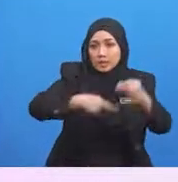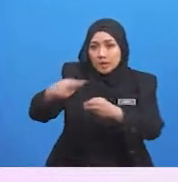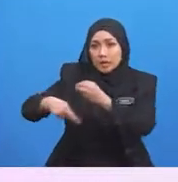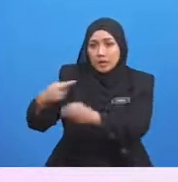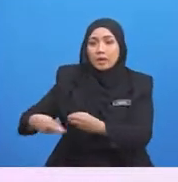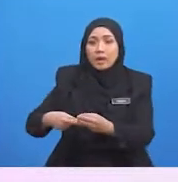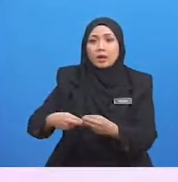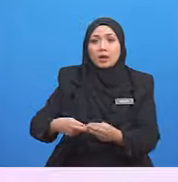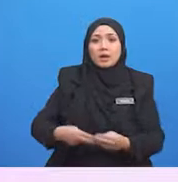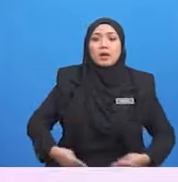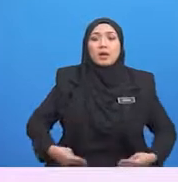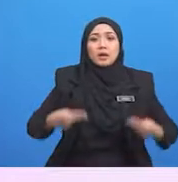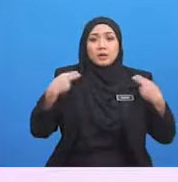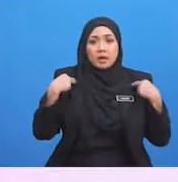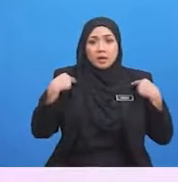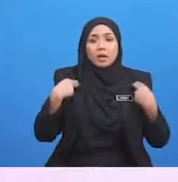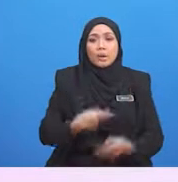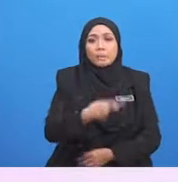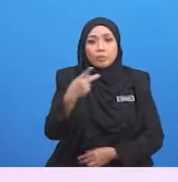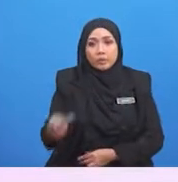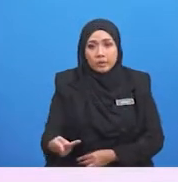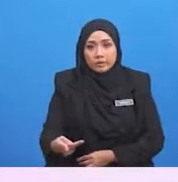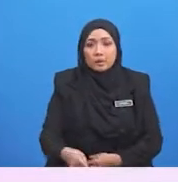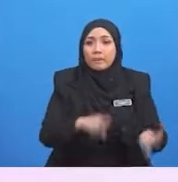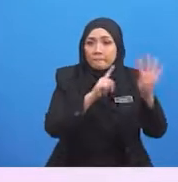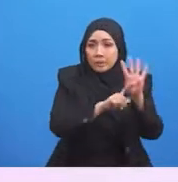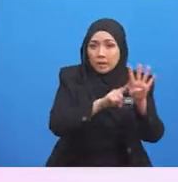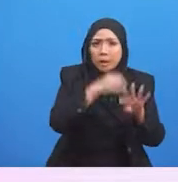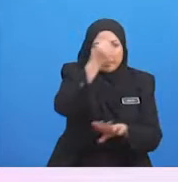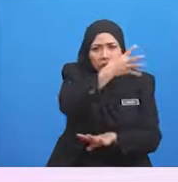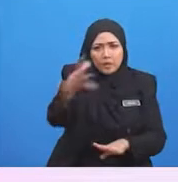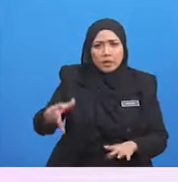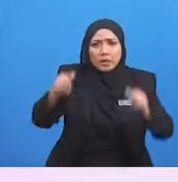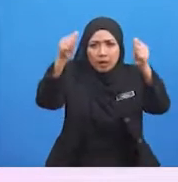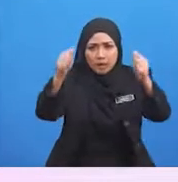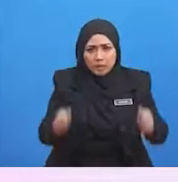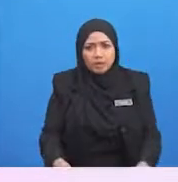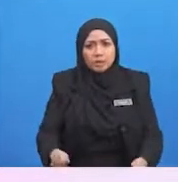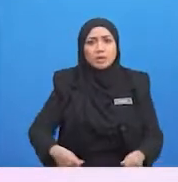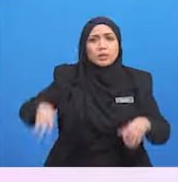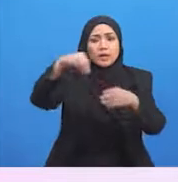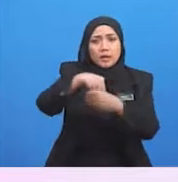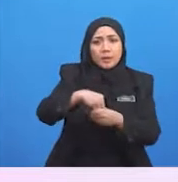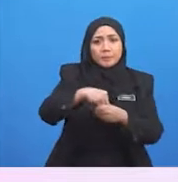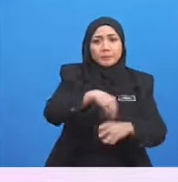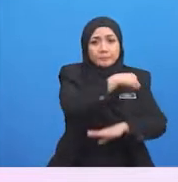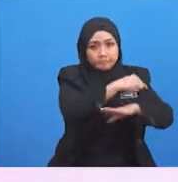Seterusnya, pelajar perlulah mampu untuk menerangkan ahli di dalam saluran